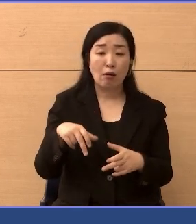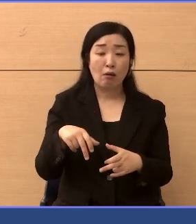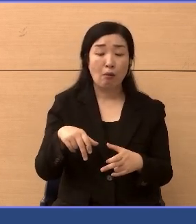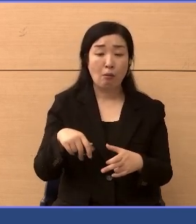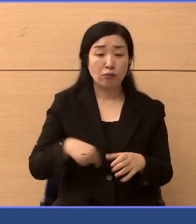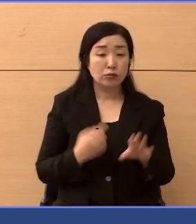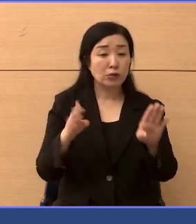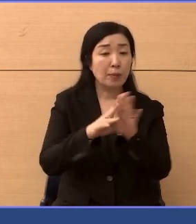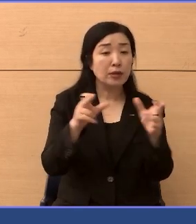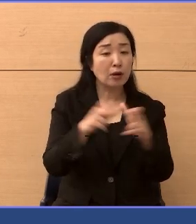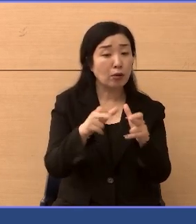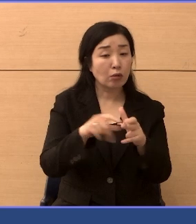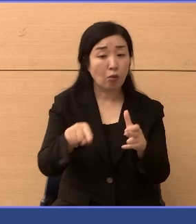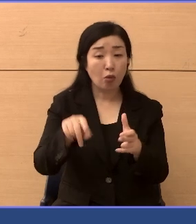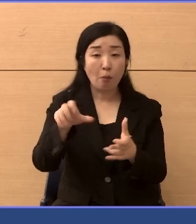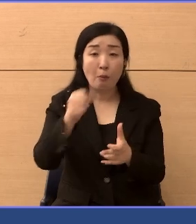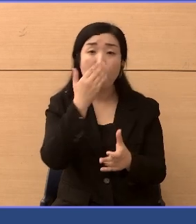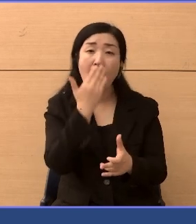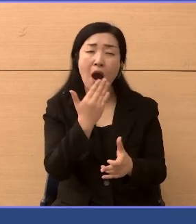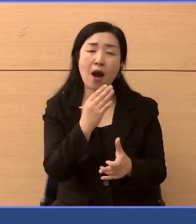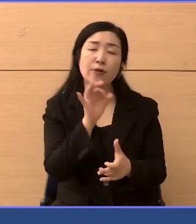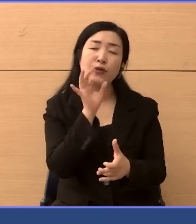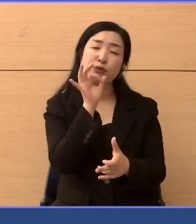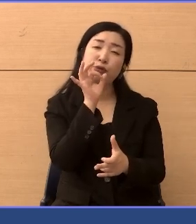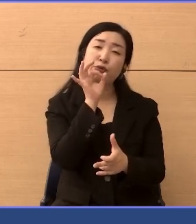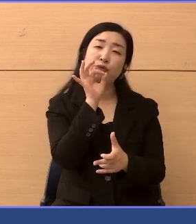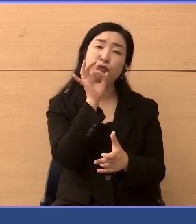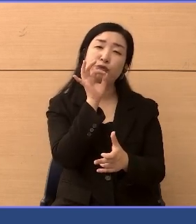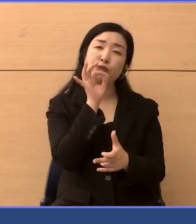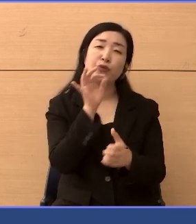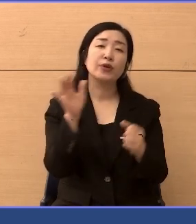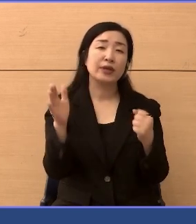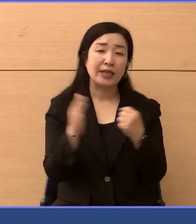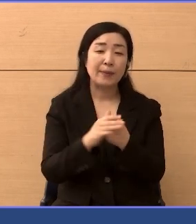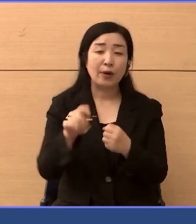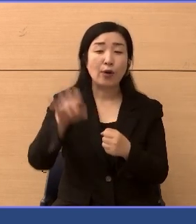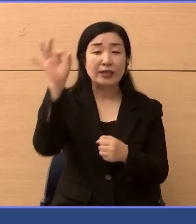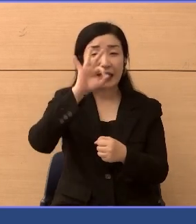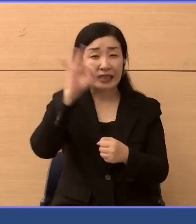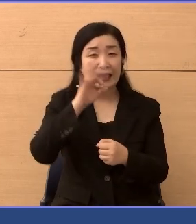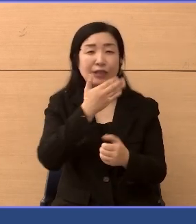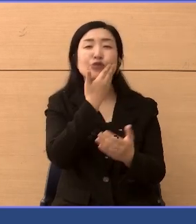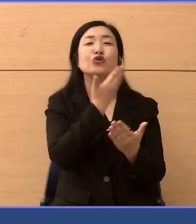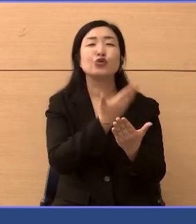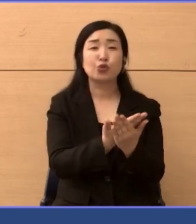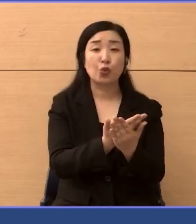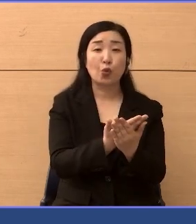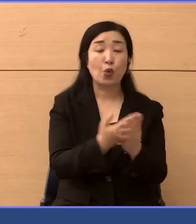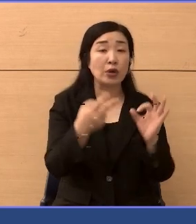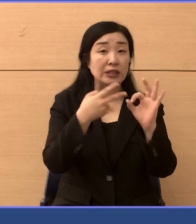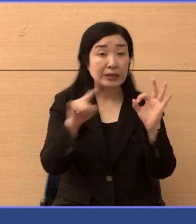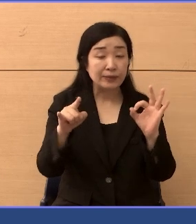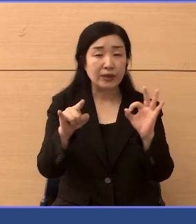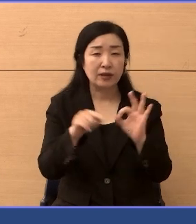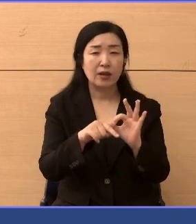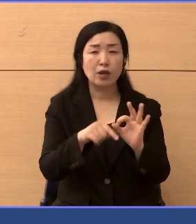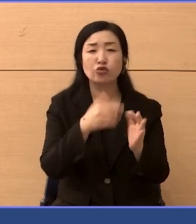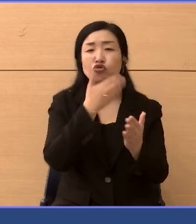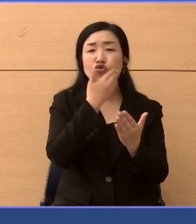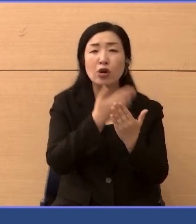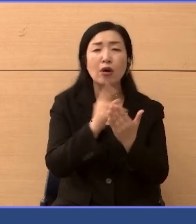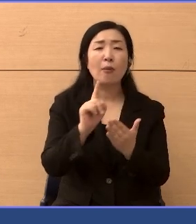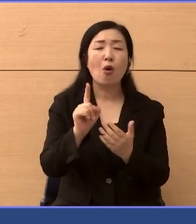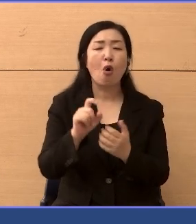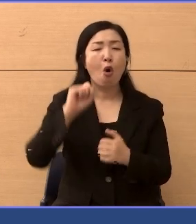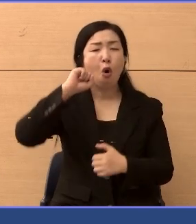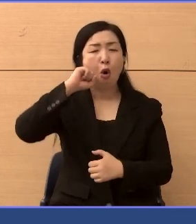강점을 잘 찾아서 teenagers with 제대로 된 ASD is 조언을 that high 해주는 것이 school may have 중요하다고 been very 하겠습니다. difficult if 이 the 10대 같은 individual is 경우에는 socially 굉장히 isolated